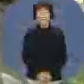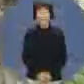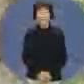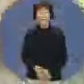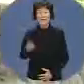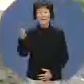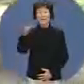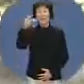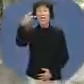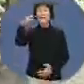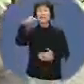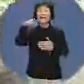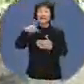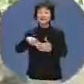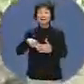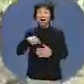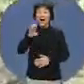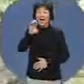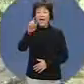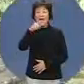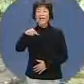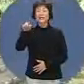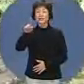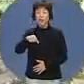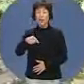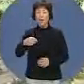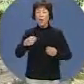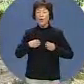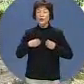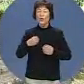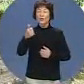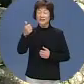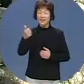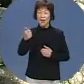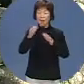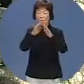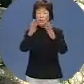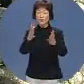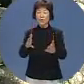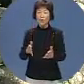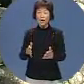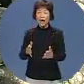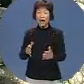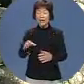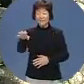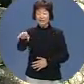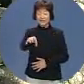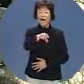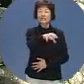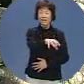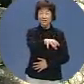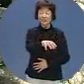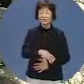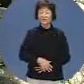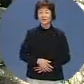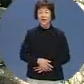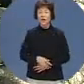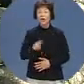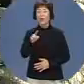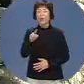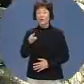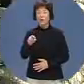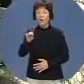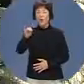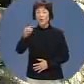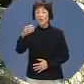生駒市内にはね、縁の行者さんのお像がたくさんあるんだけれども、この京光寺にあるこのお